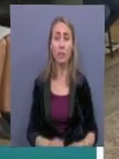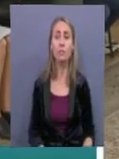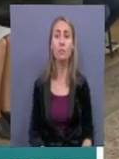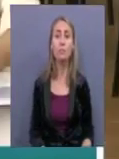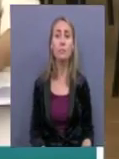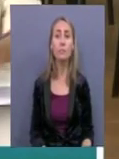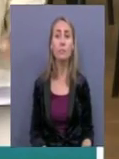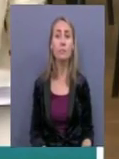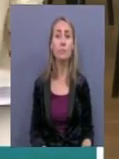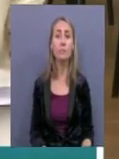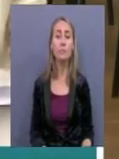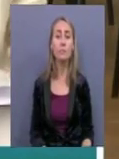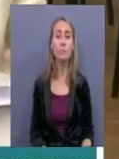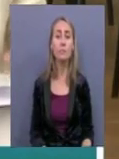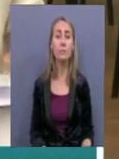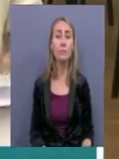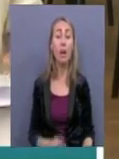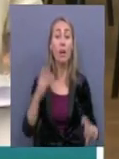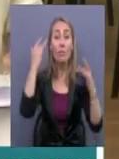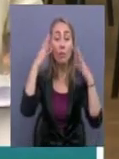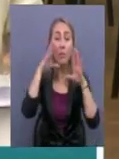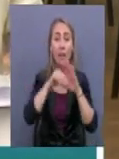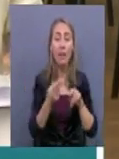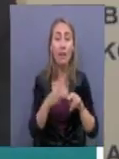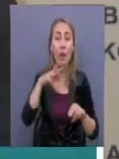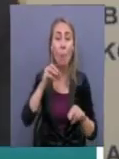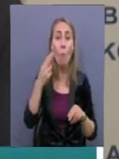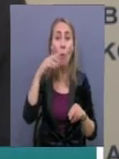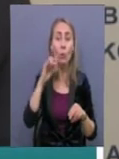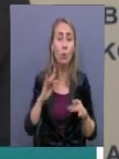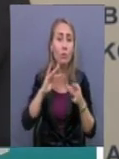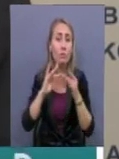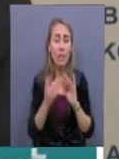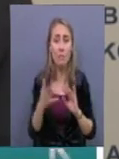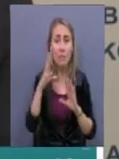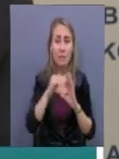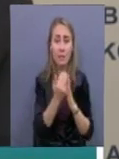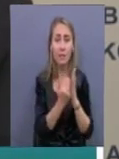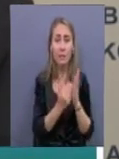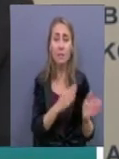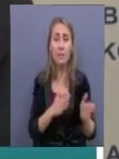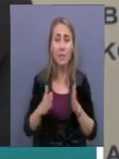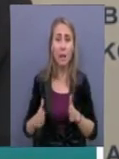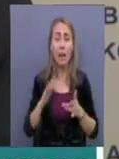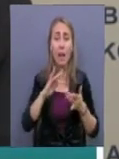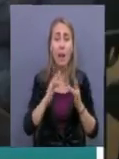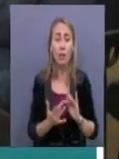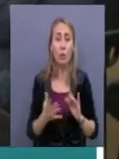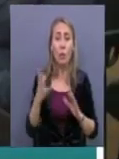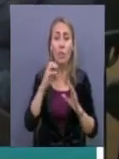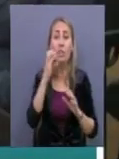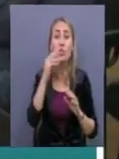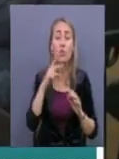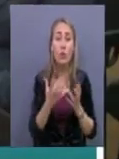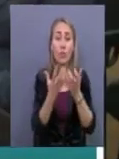жұмыстарын жеделдету үшін оларды барынша автоматтандыру сарапшылардың пікірінше бұл халықаралық саудаға оң әсер етеді. Облыстық мемлекеттік